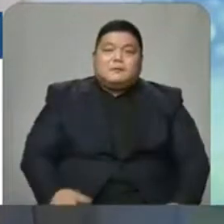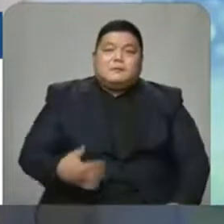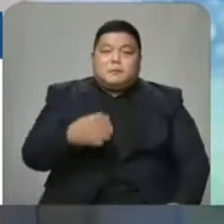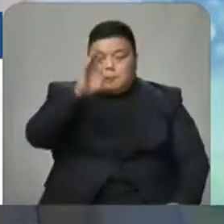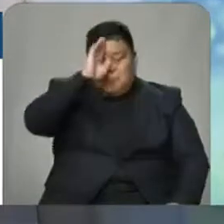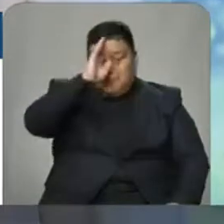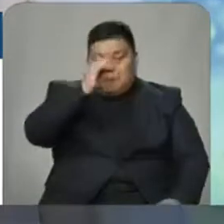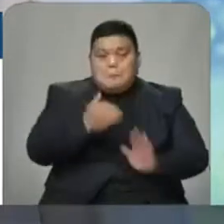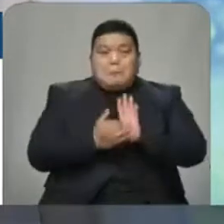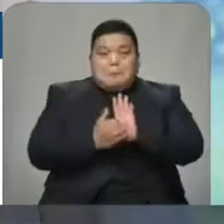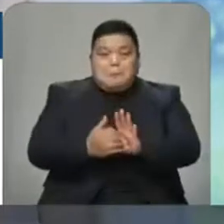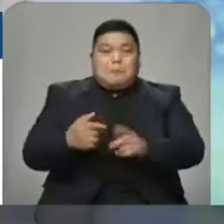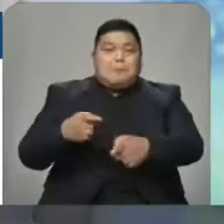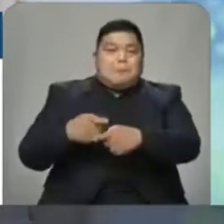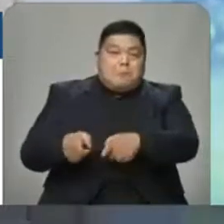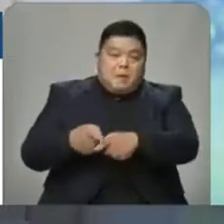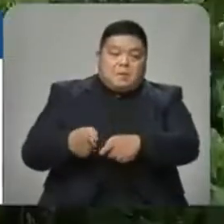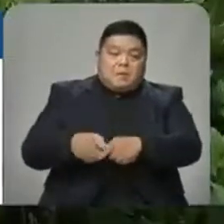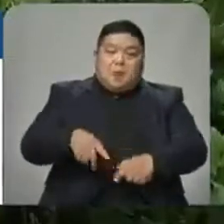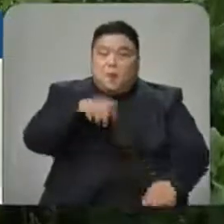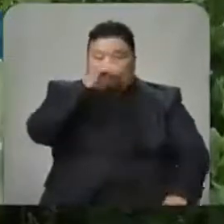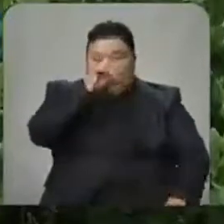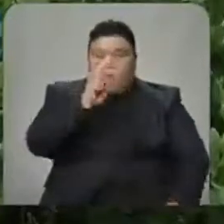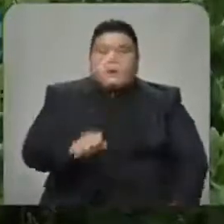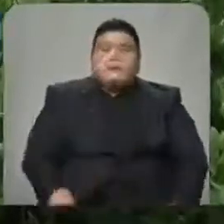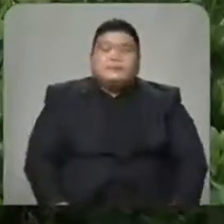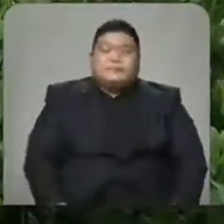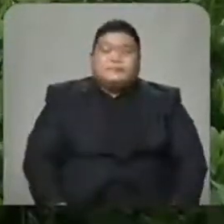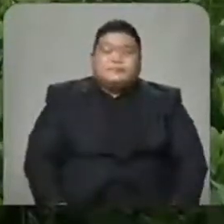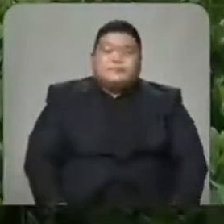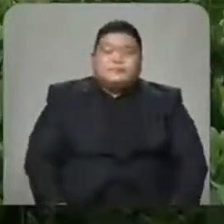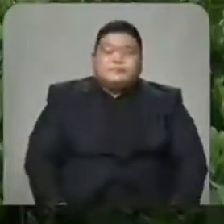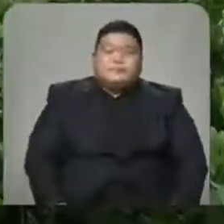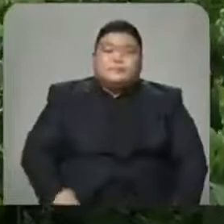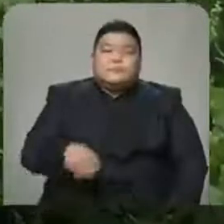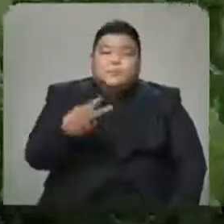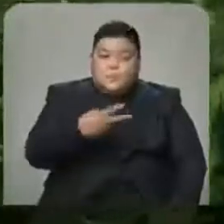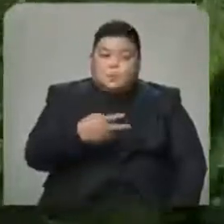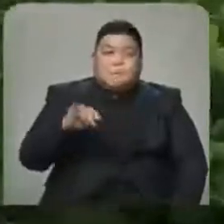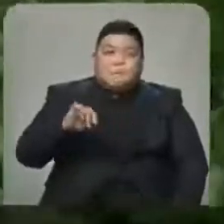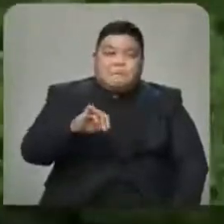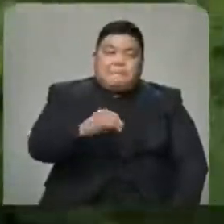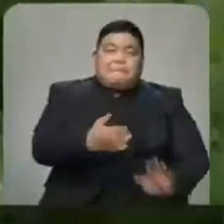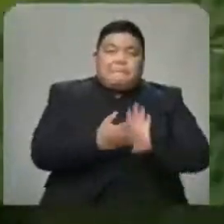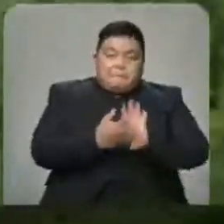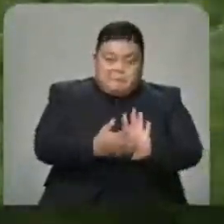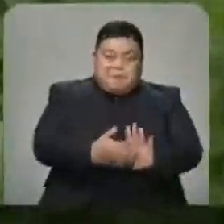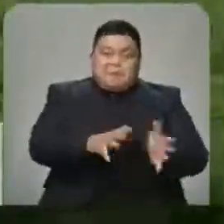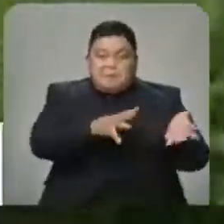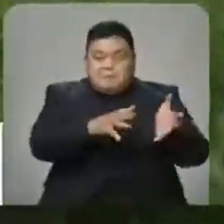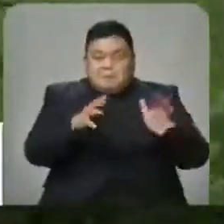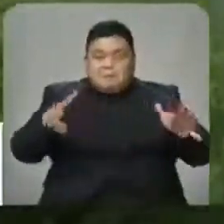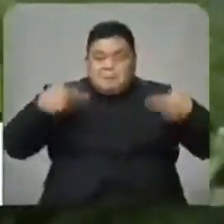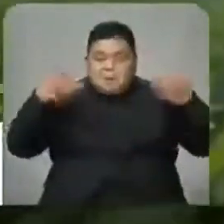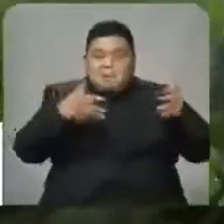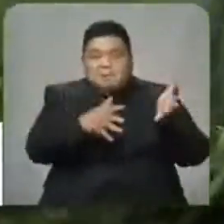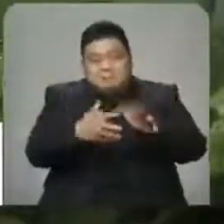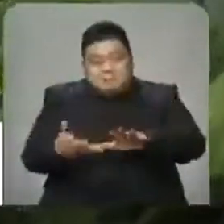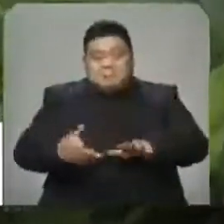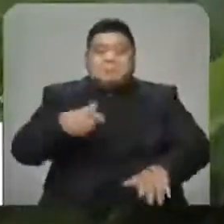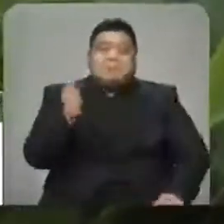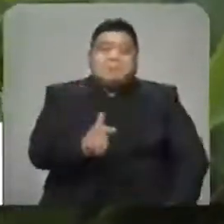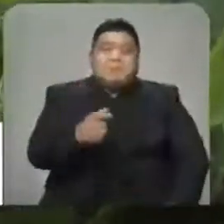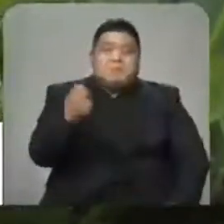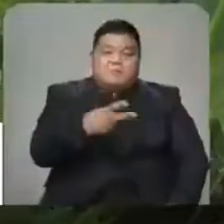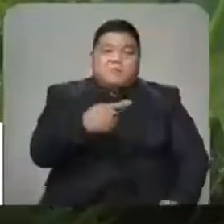때 우수한 효과를 봤습니다 또 병중에 어스 러 짐 에 강하고 1년에 두 차례 수확할 수 있어 국산